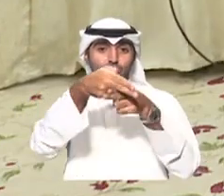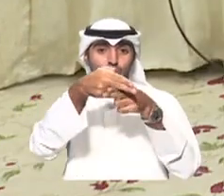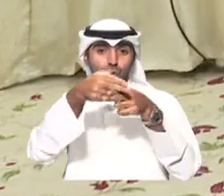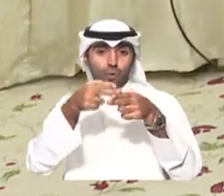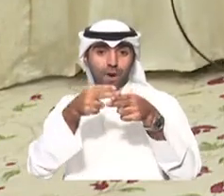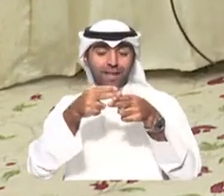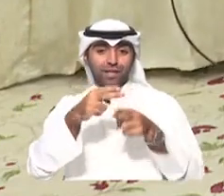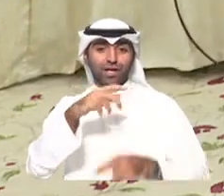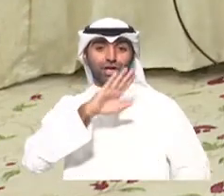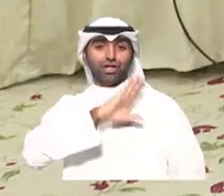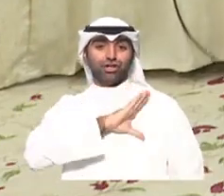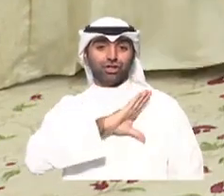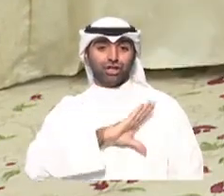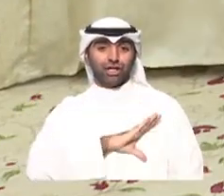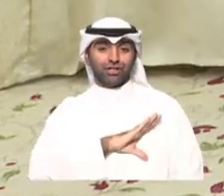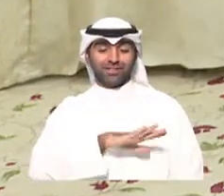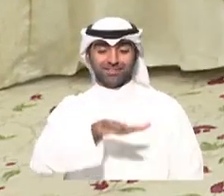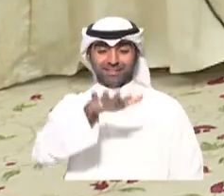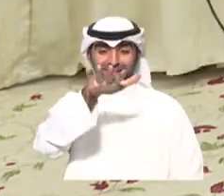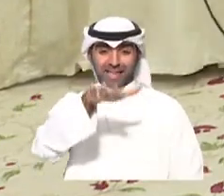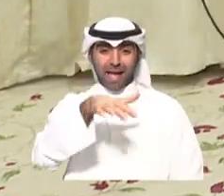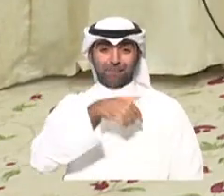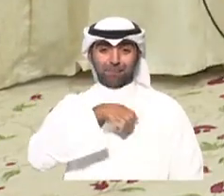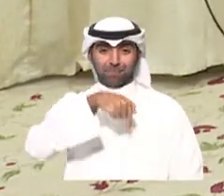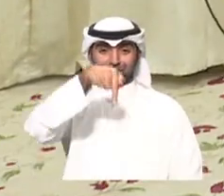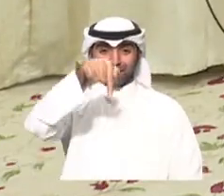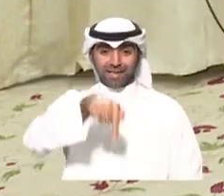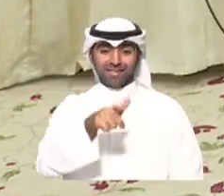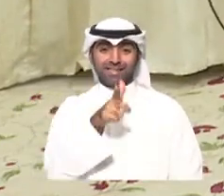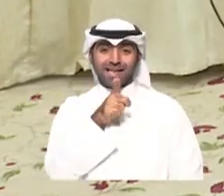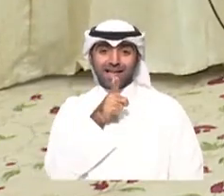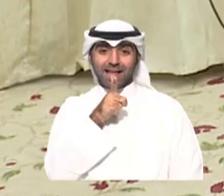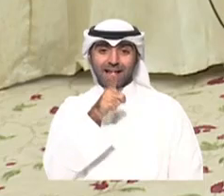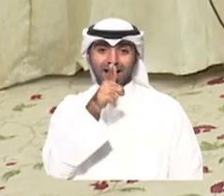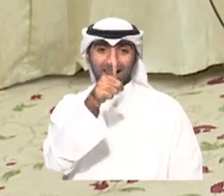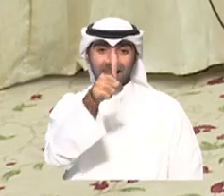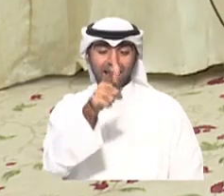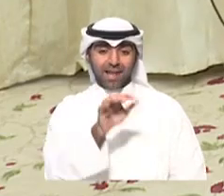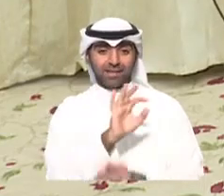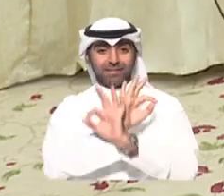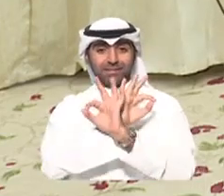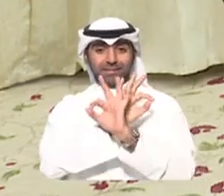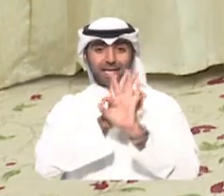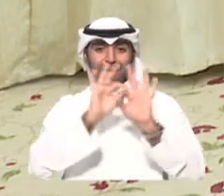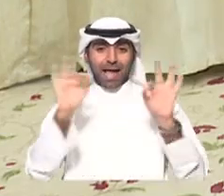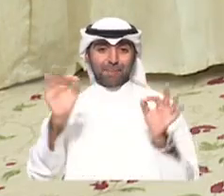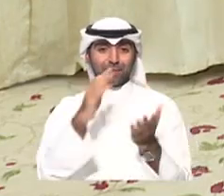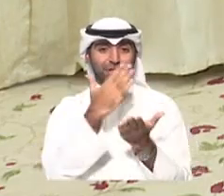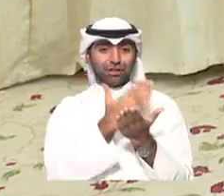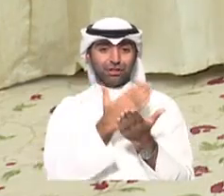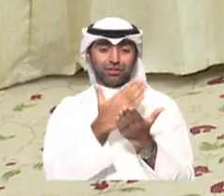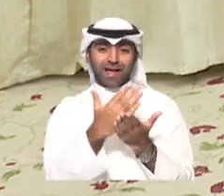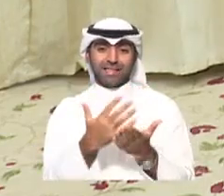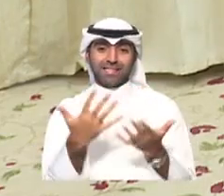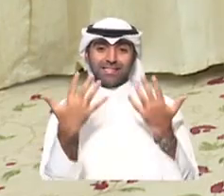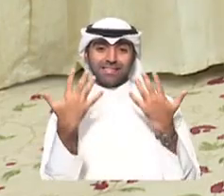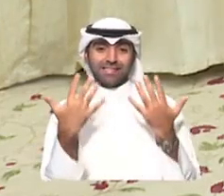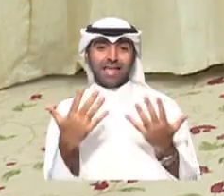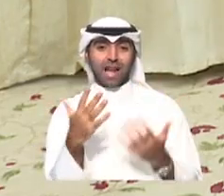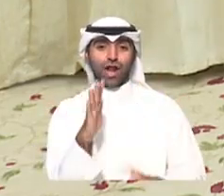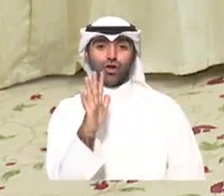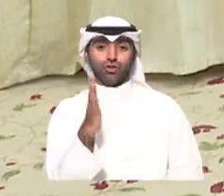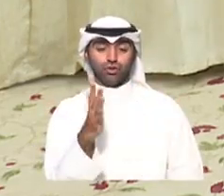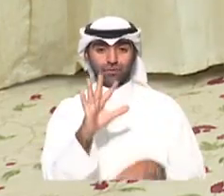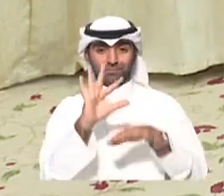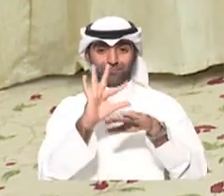الأعمال اللي موجودة حاليا غير مستحدثة، لأن بناتنا الكويتيات يشتغلون كطبيبات ويشتغلون كمهندسات، فهذا شيء مو مستحدث من